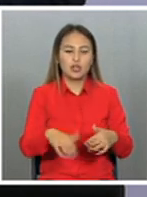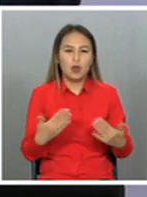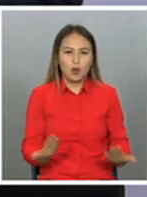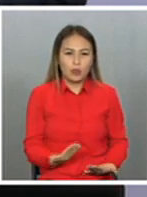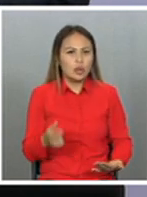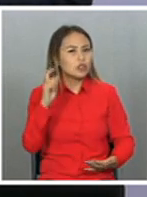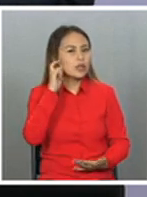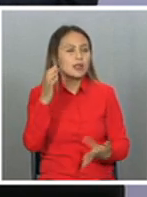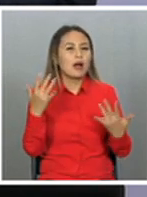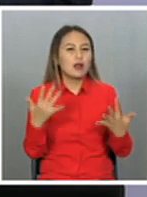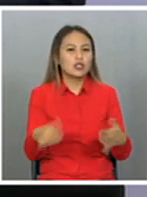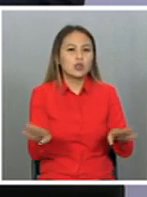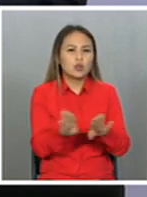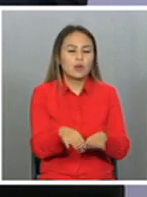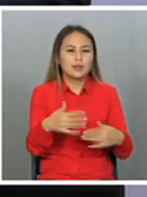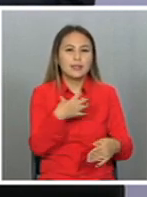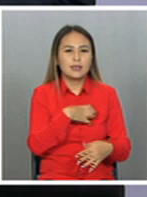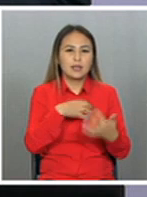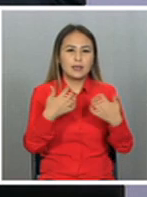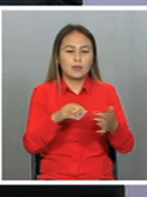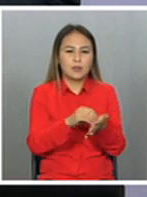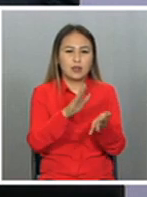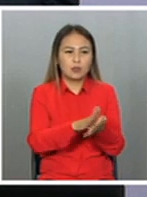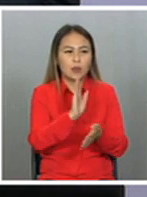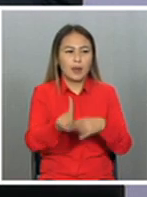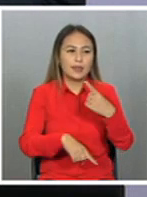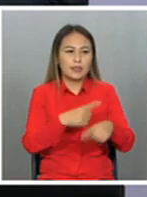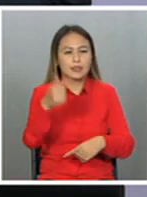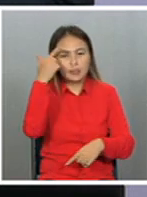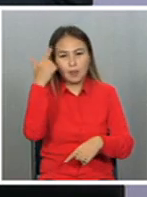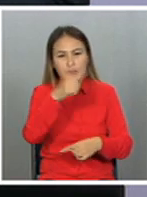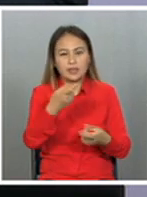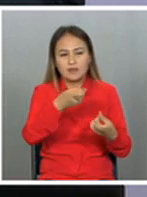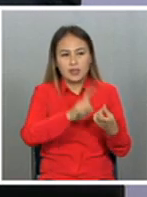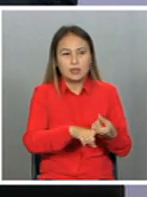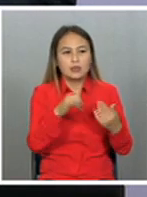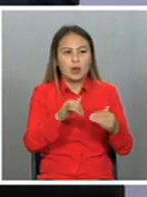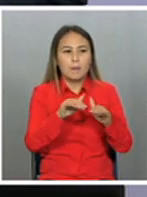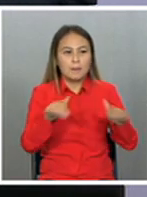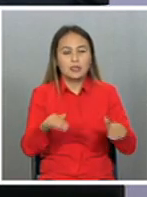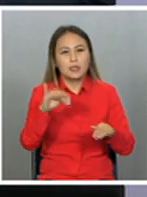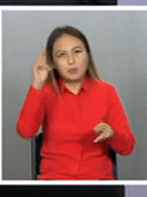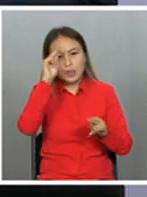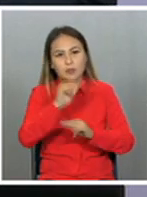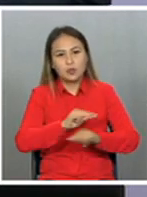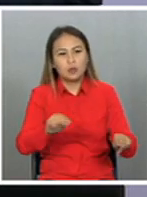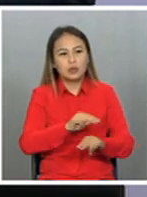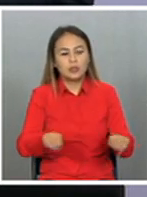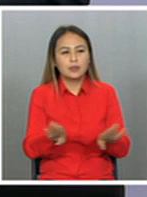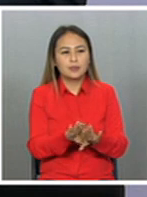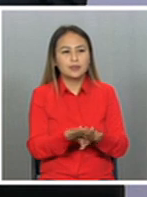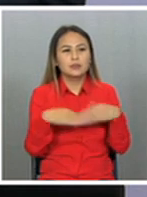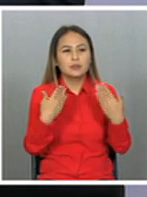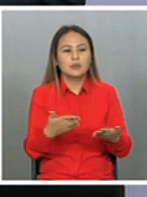жасы қанша, сол негізде есептеледі. Келесі сауаттылық деңгейі және білім алушылардың үлесі. Яғни